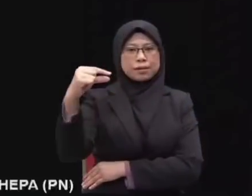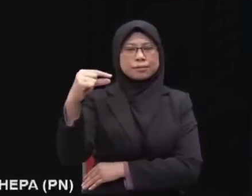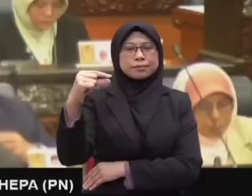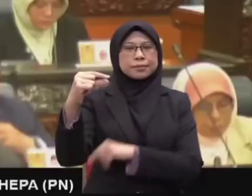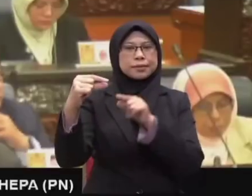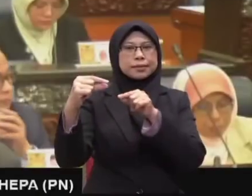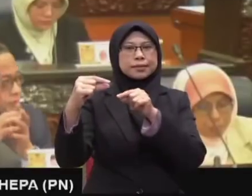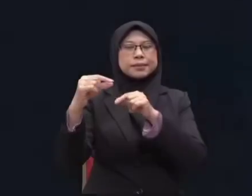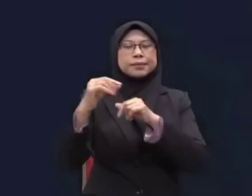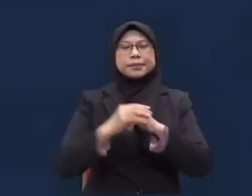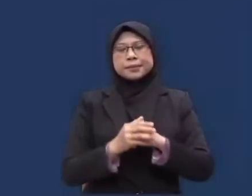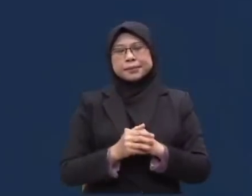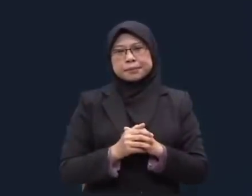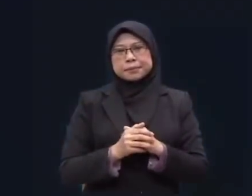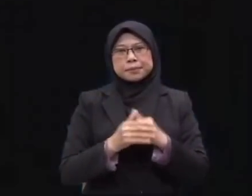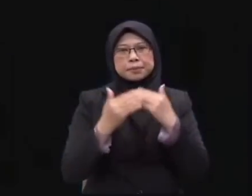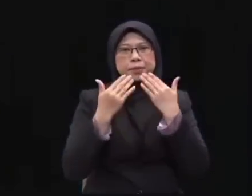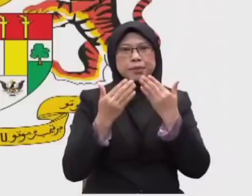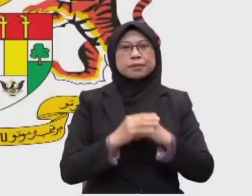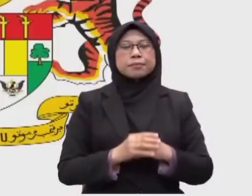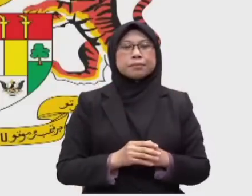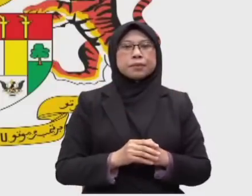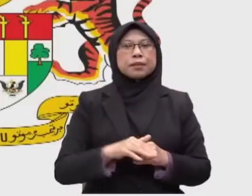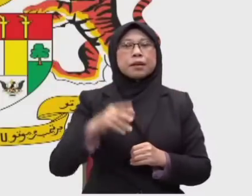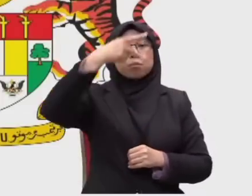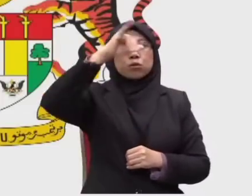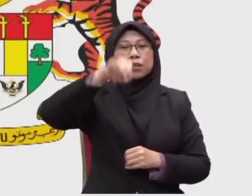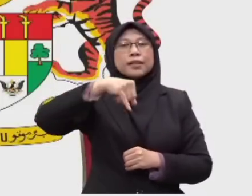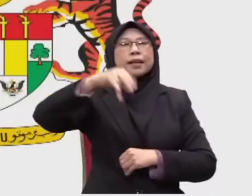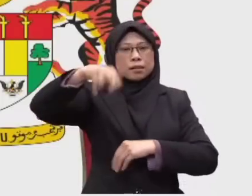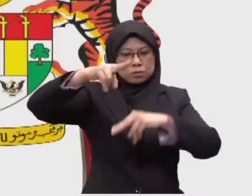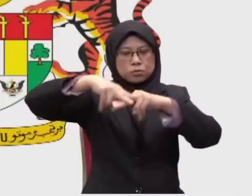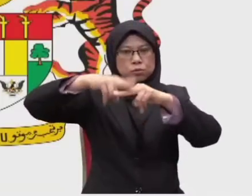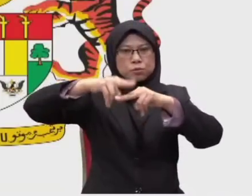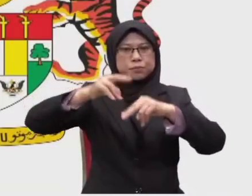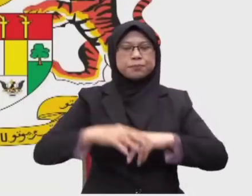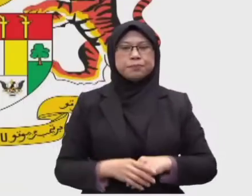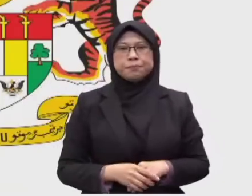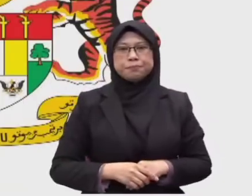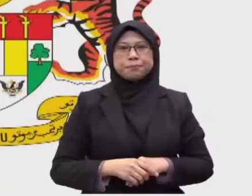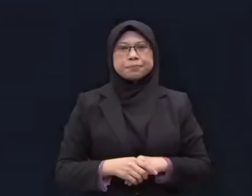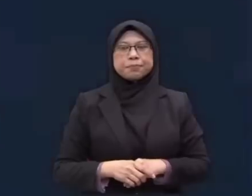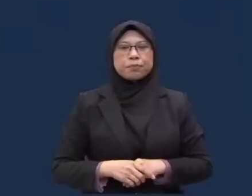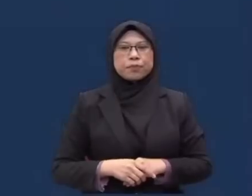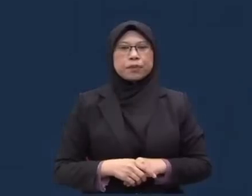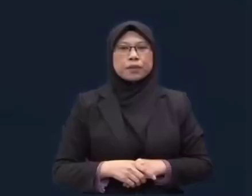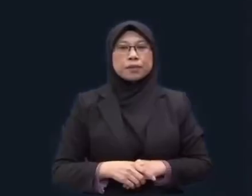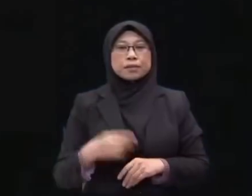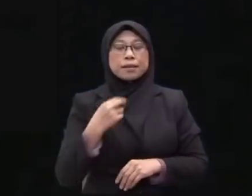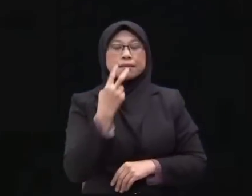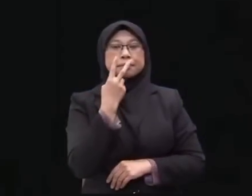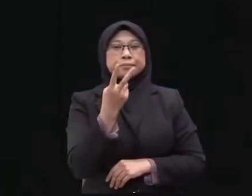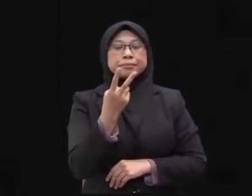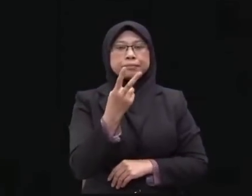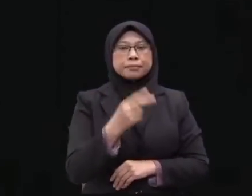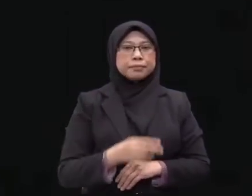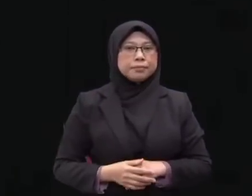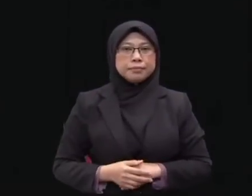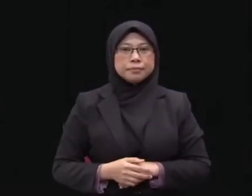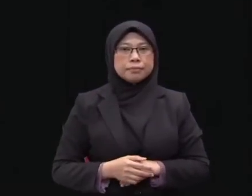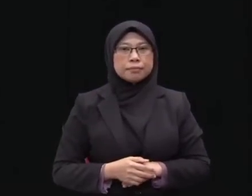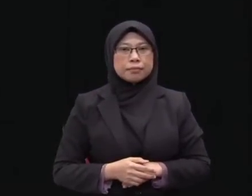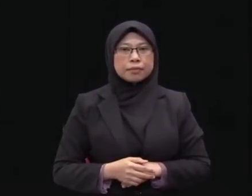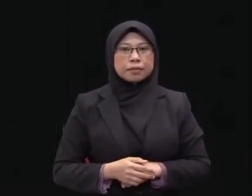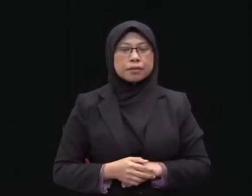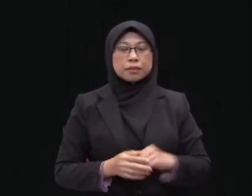Pasir gudang. Terima kasih Tan Sri Speaker. Putrajaya duduk dulu, Putrajaya duduk dulu. Terima kasih. Saya merujuk kepada perkara